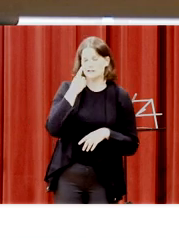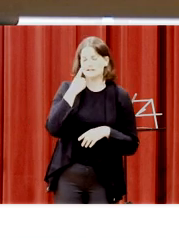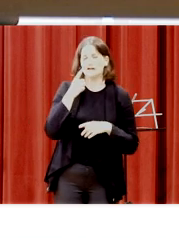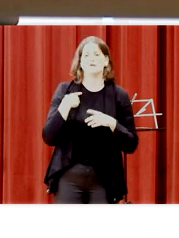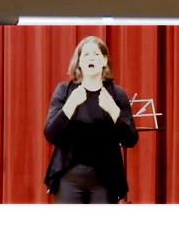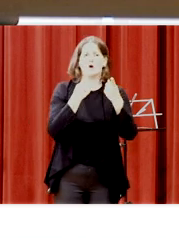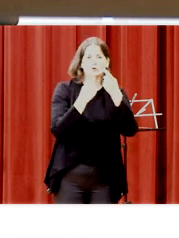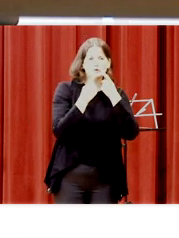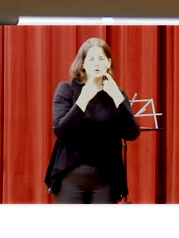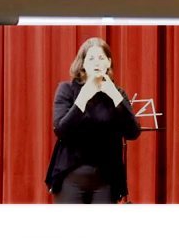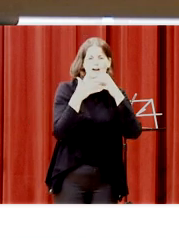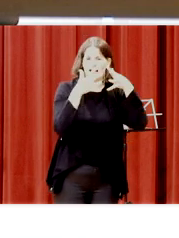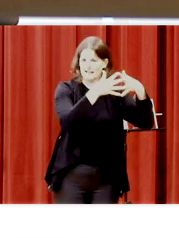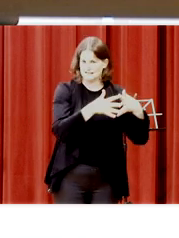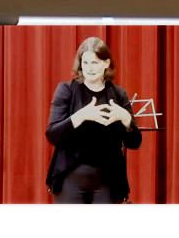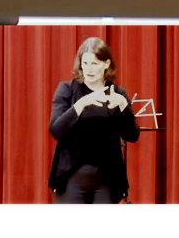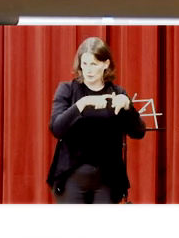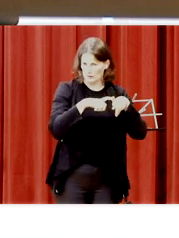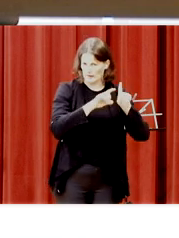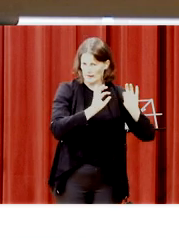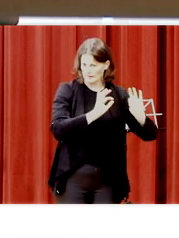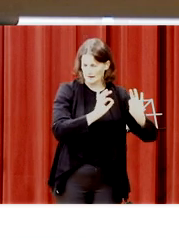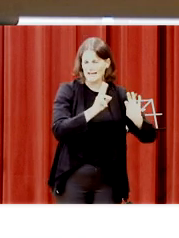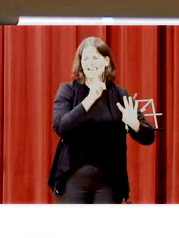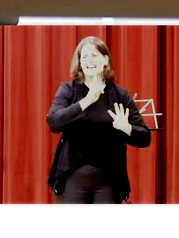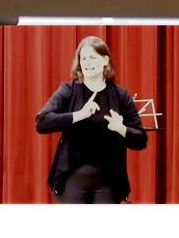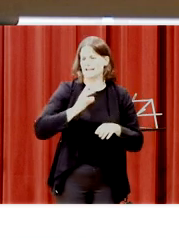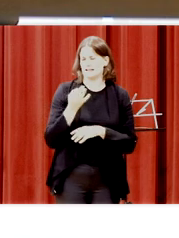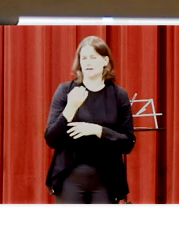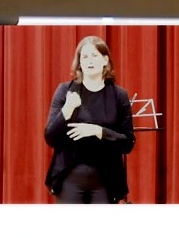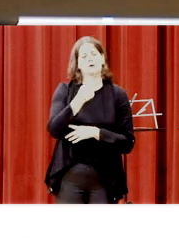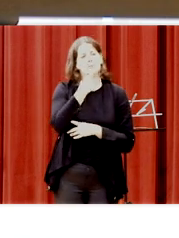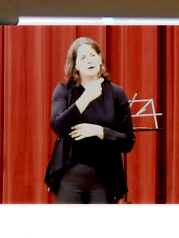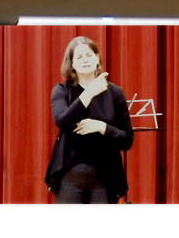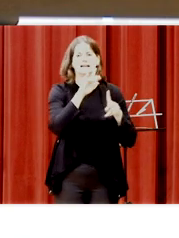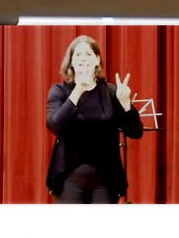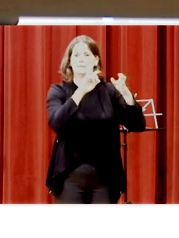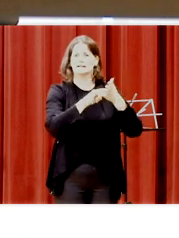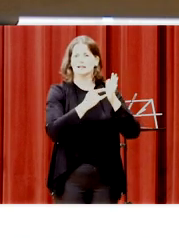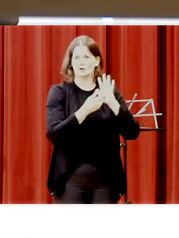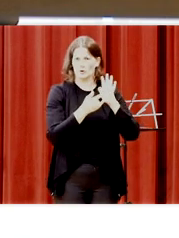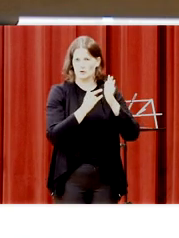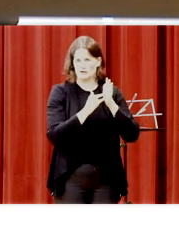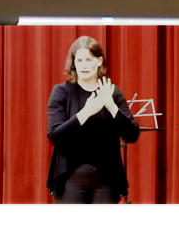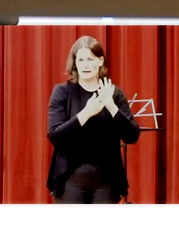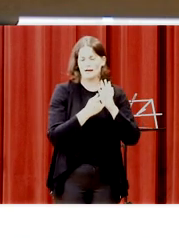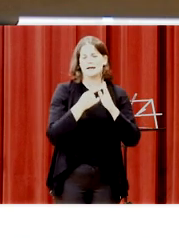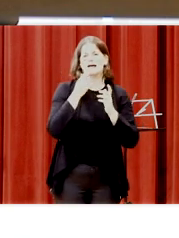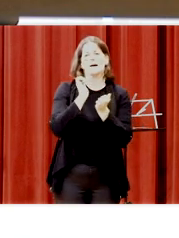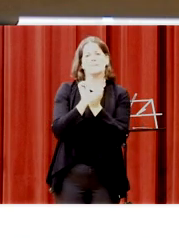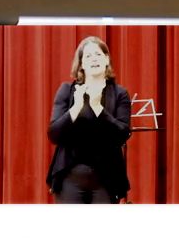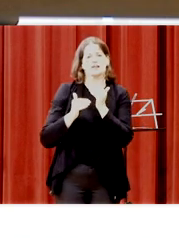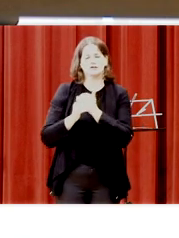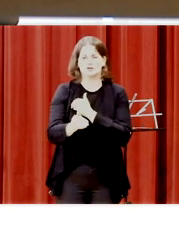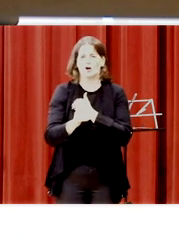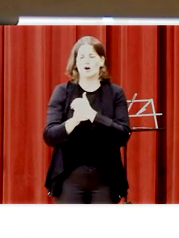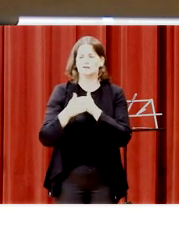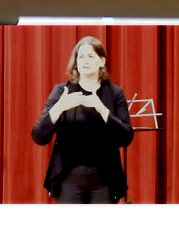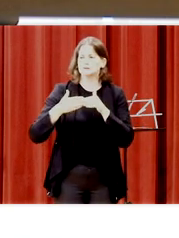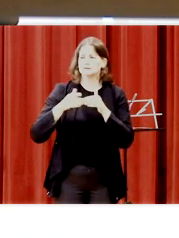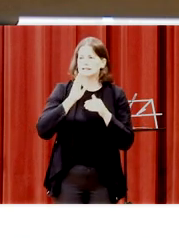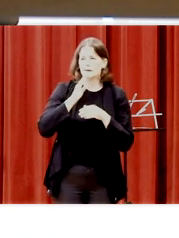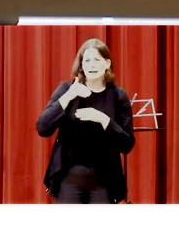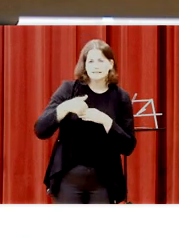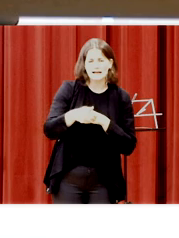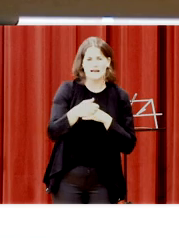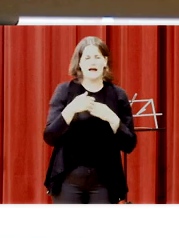les prediccions, les tendències, com evoluciona, com estem les companyies, no? I sempre ha sigut per el sector tecnològic un referent. I